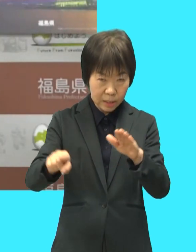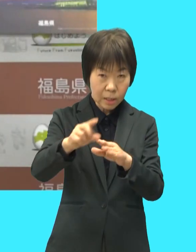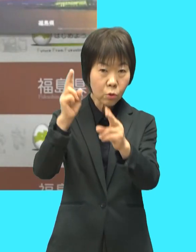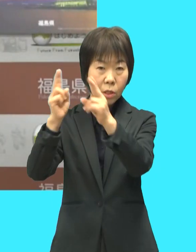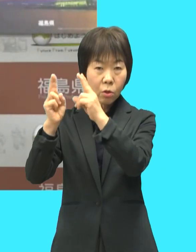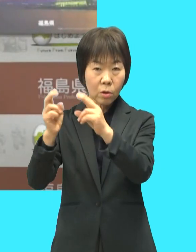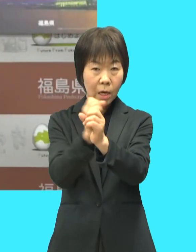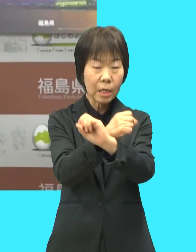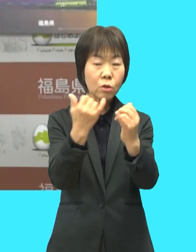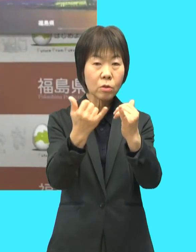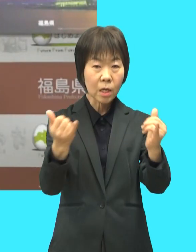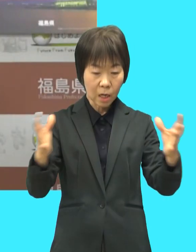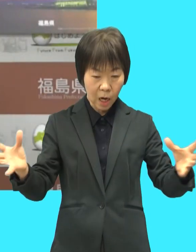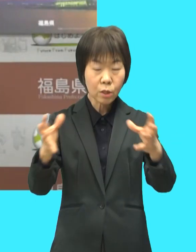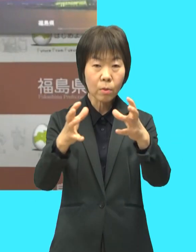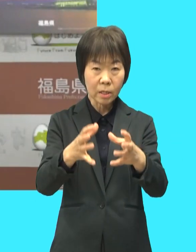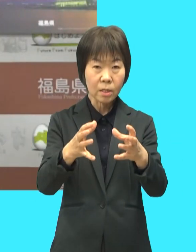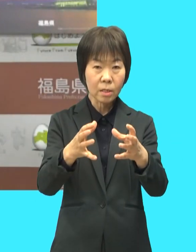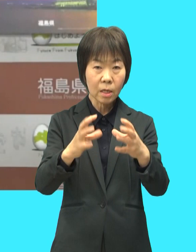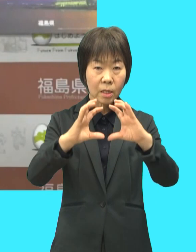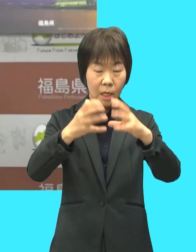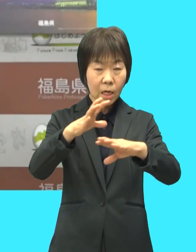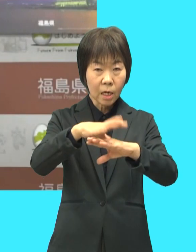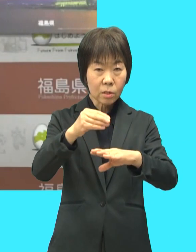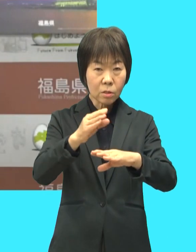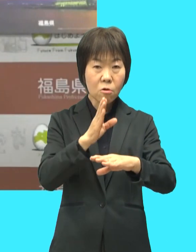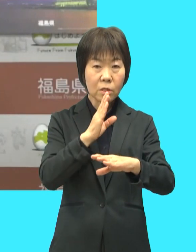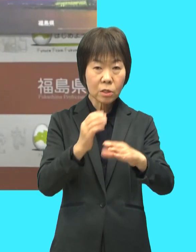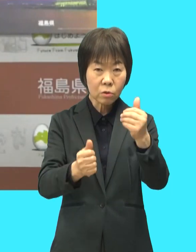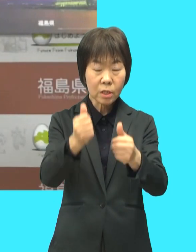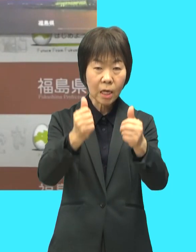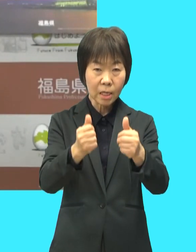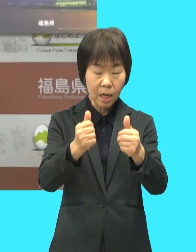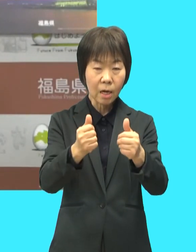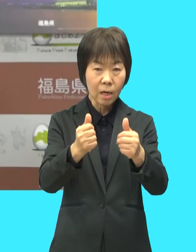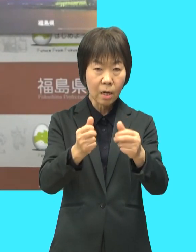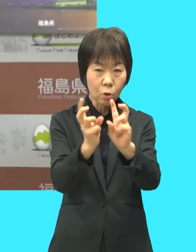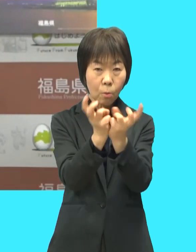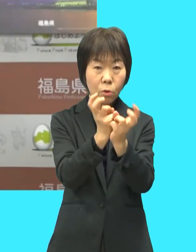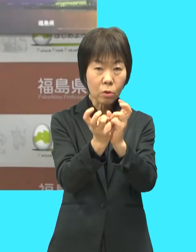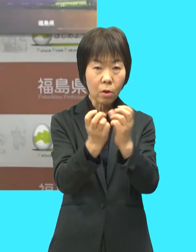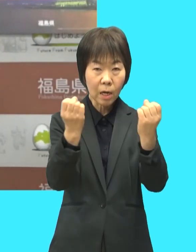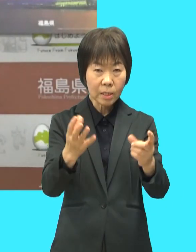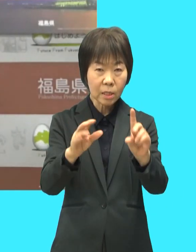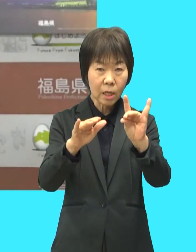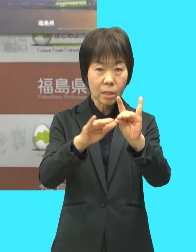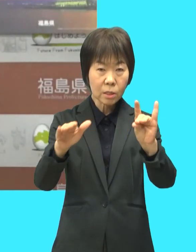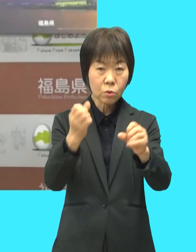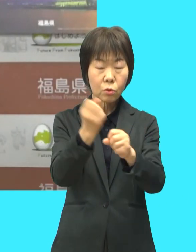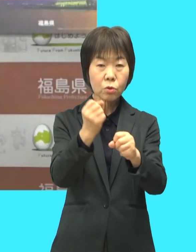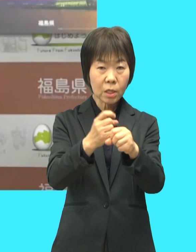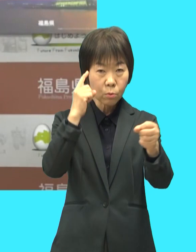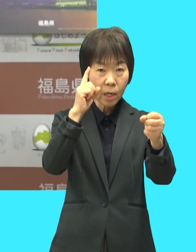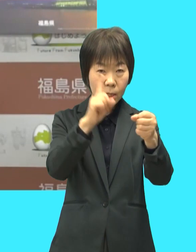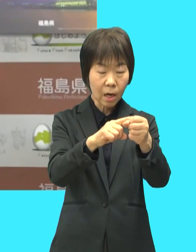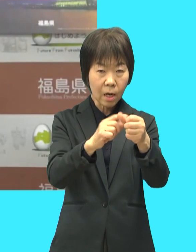や研究者が集まり、世界初の実証試験やロボットの新たな基準作りに向けた試